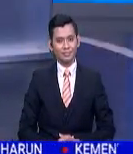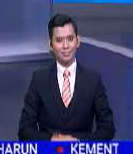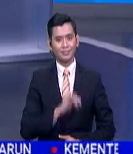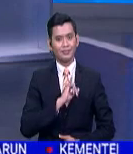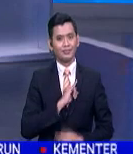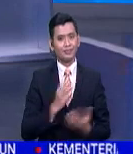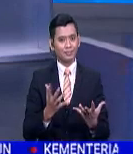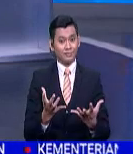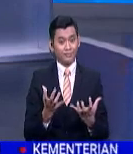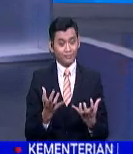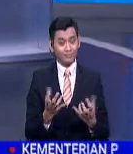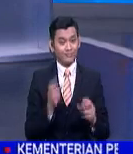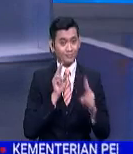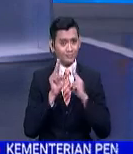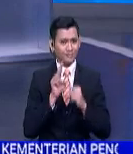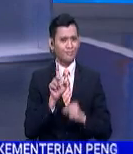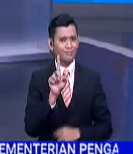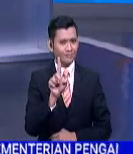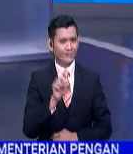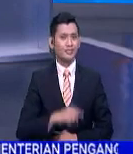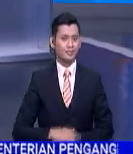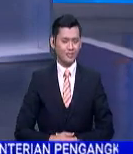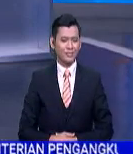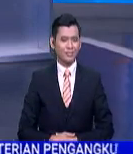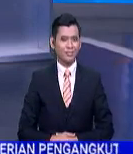nak ucap satu je, nak kata satu je,